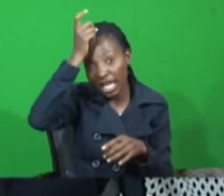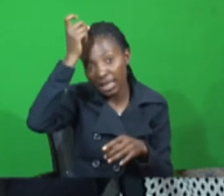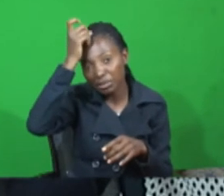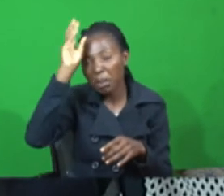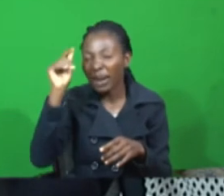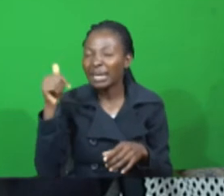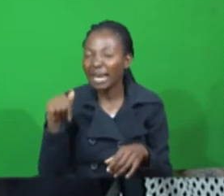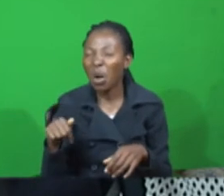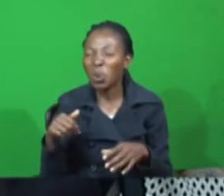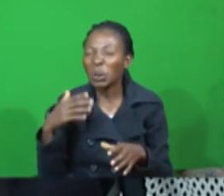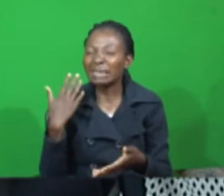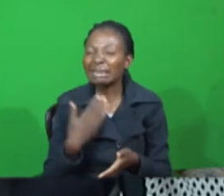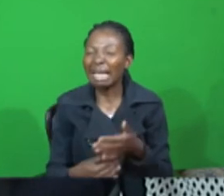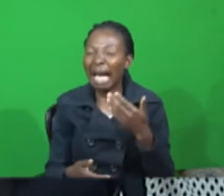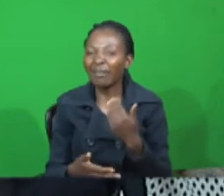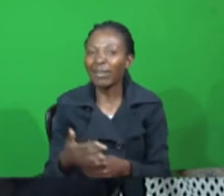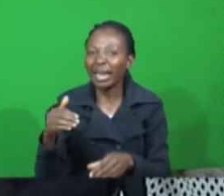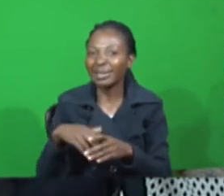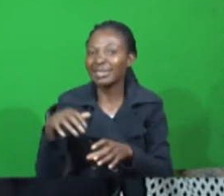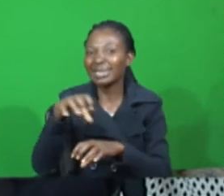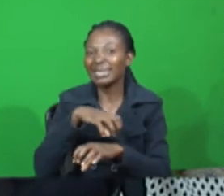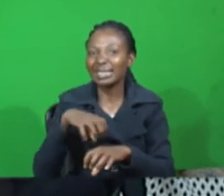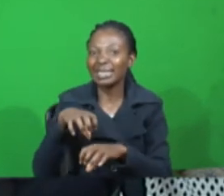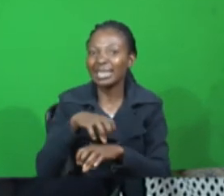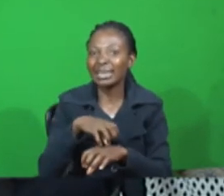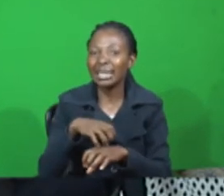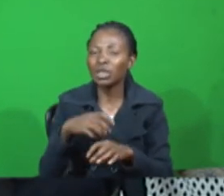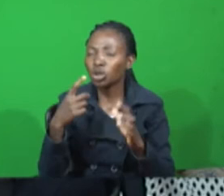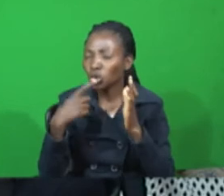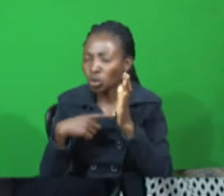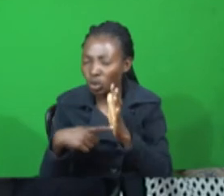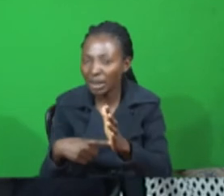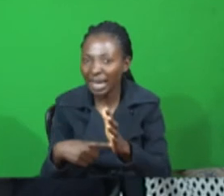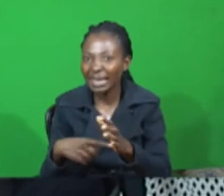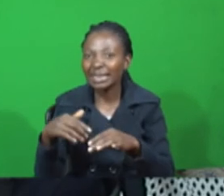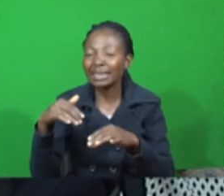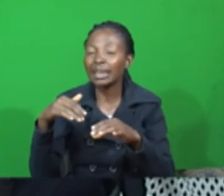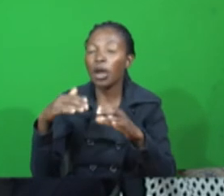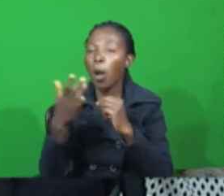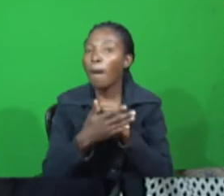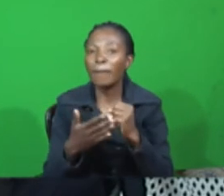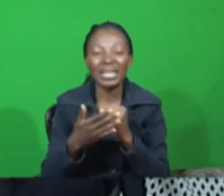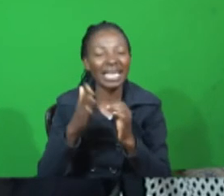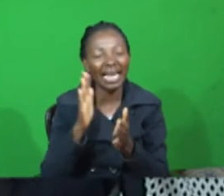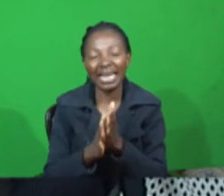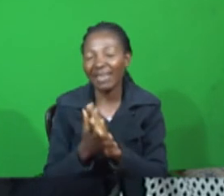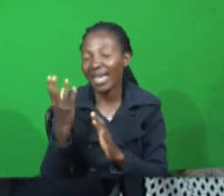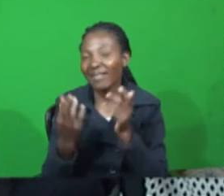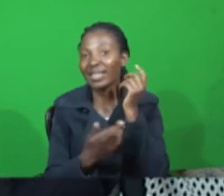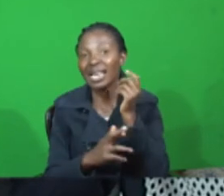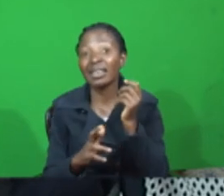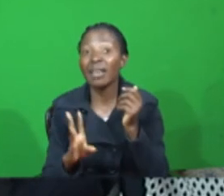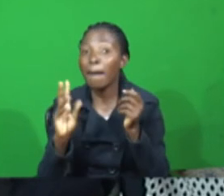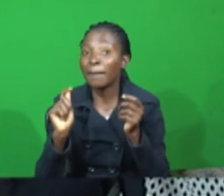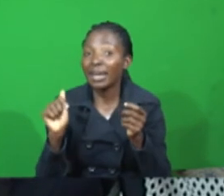murenje uka. Hanzi akazotenderera ari murenje. Kunoita sokuti kumusha kwakusisina hama. Kwekuenda. Hakuna kwekuenda. Inherera